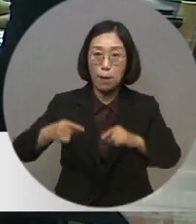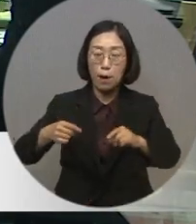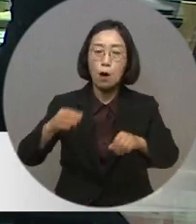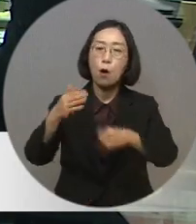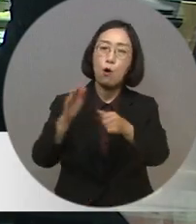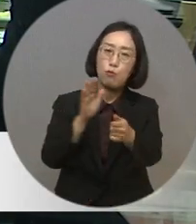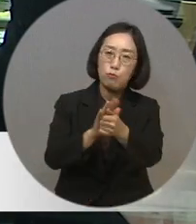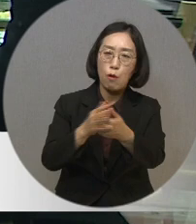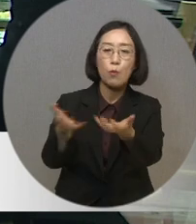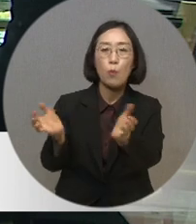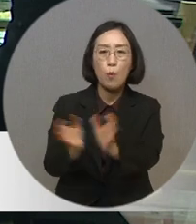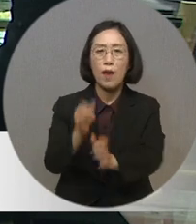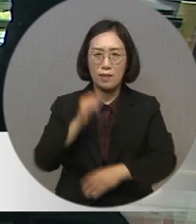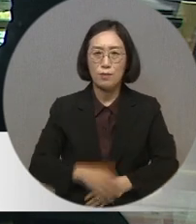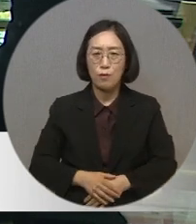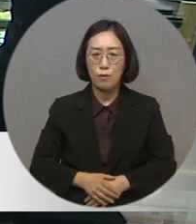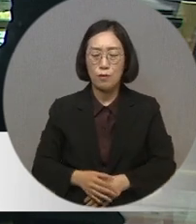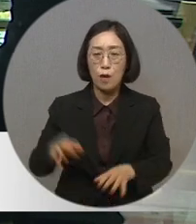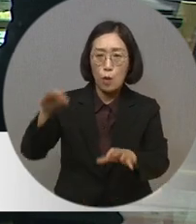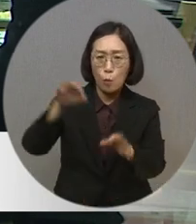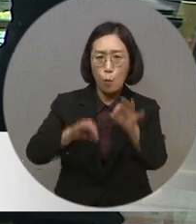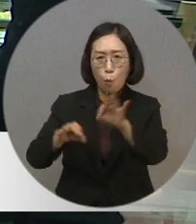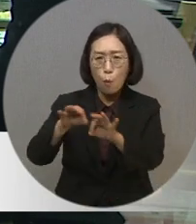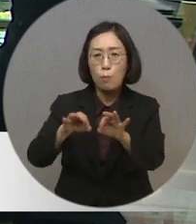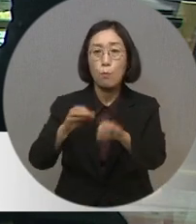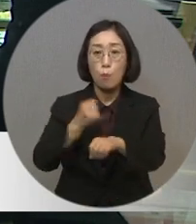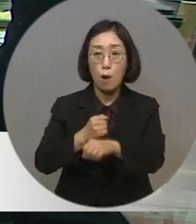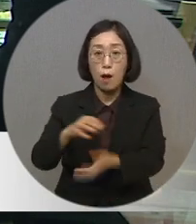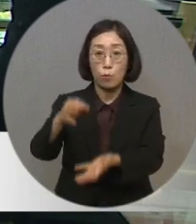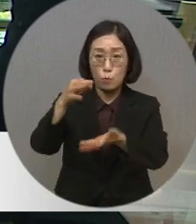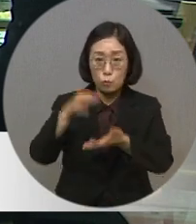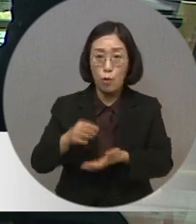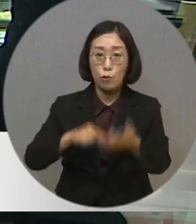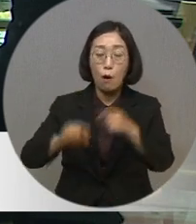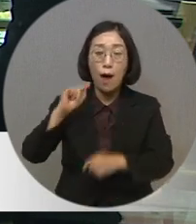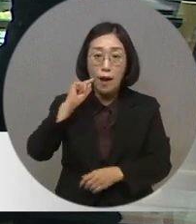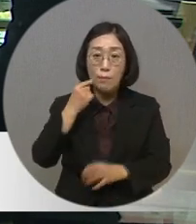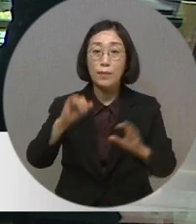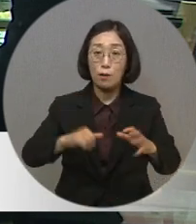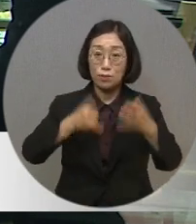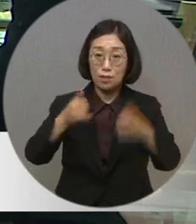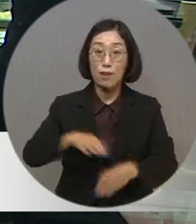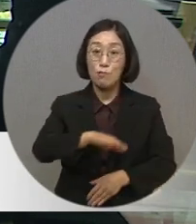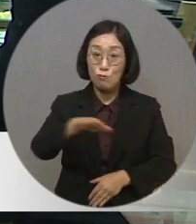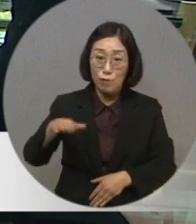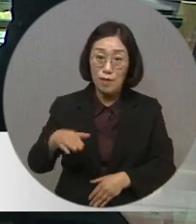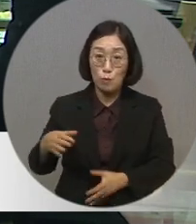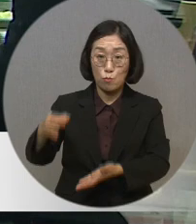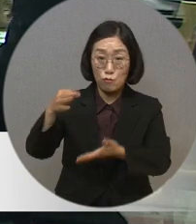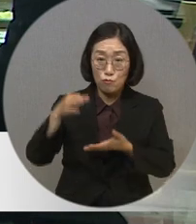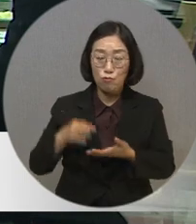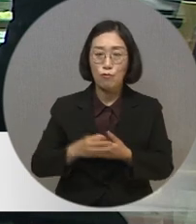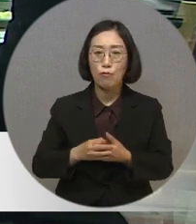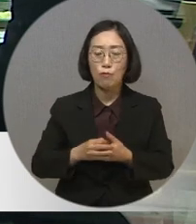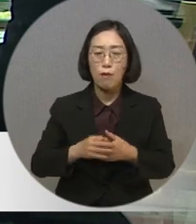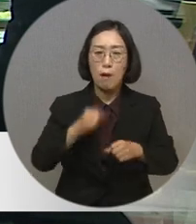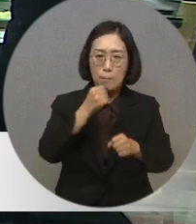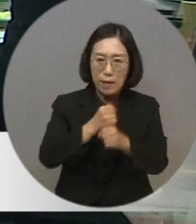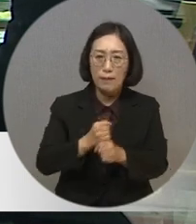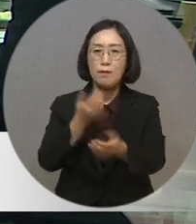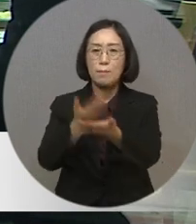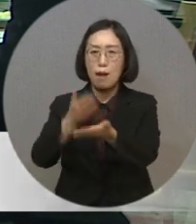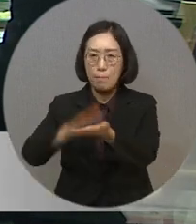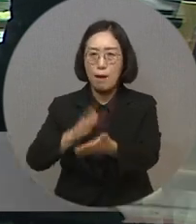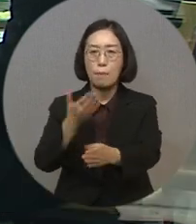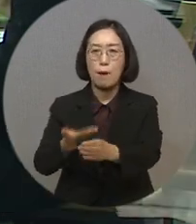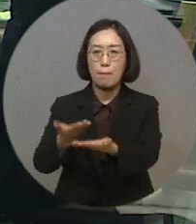있습니다. 이분들이 십시일반 모아가지고 저희 더 아름다운 세상과 함께 무장애 실천 운동을 지금 진행을